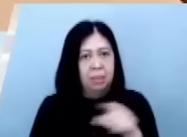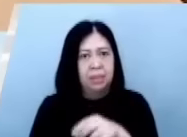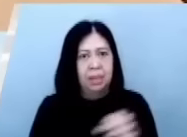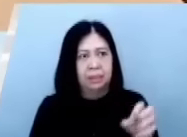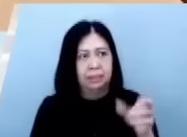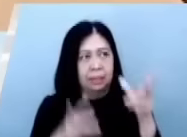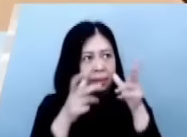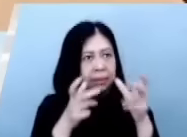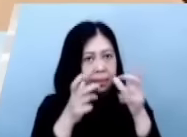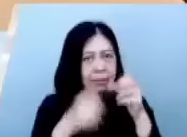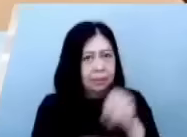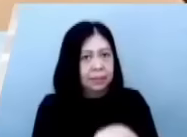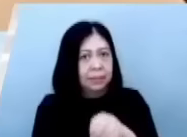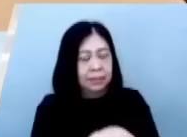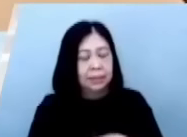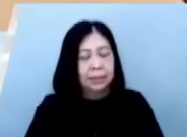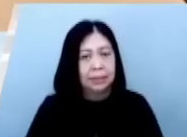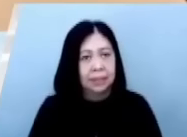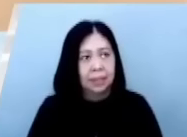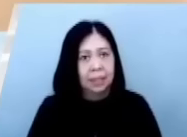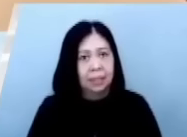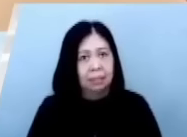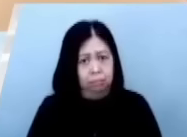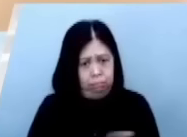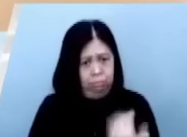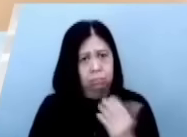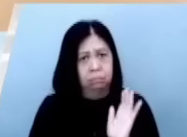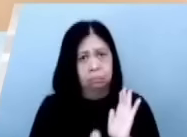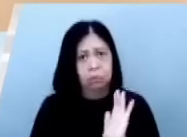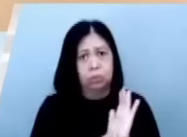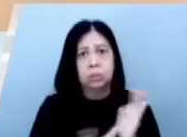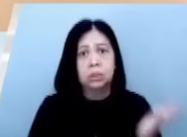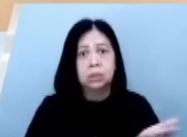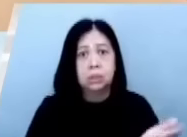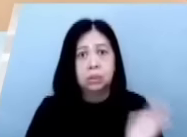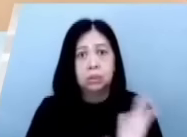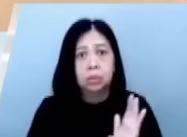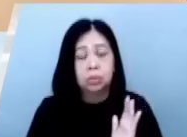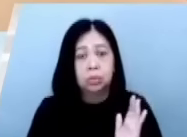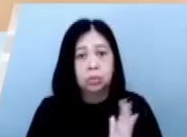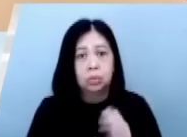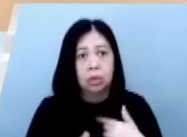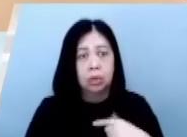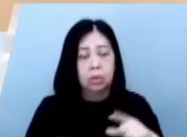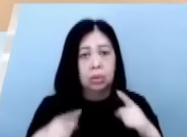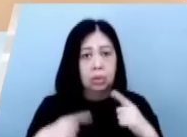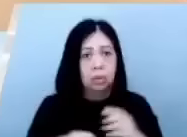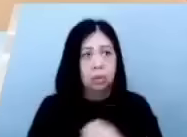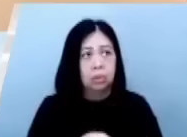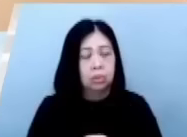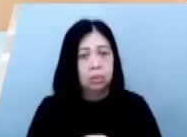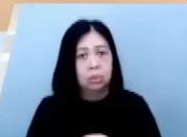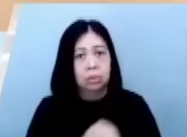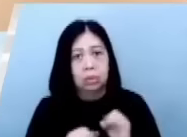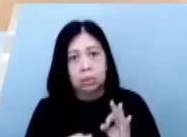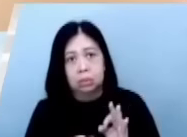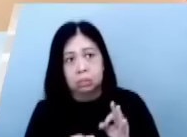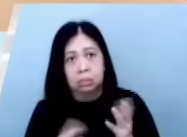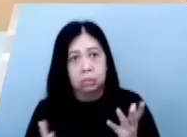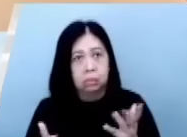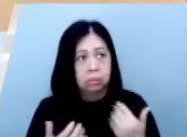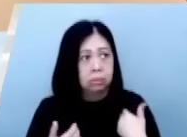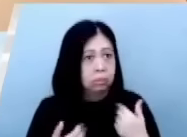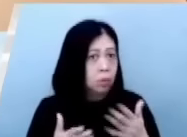I'd like her to prove it and you know, she has the proper means and the